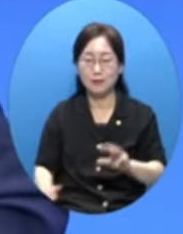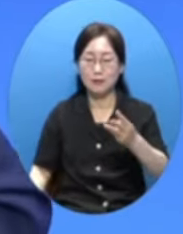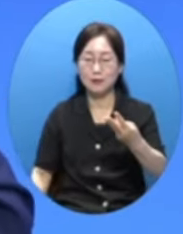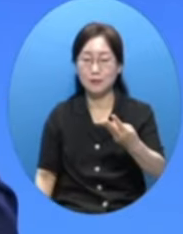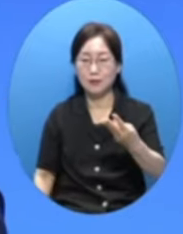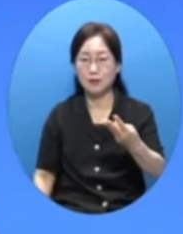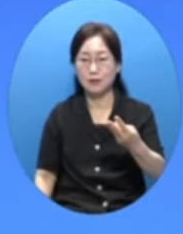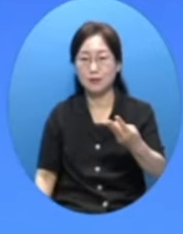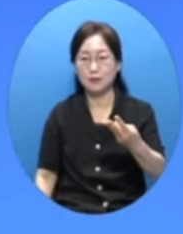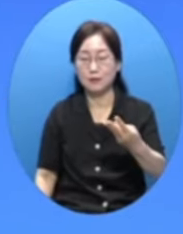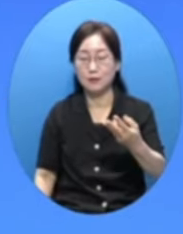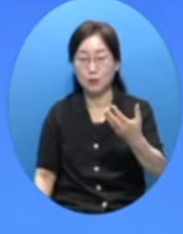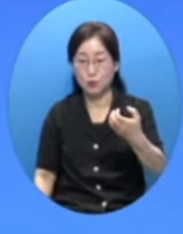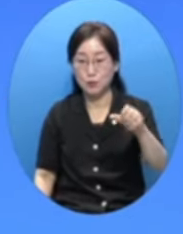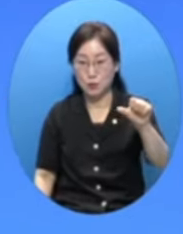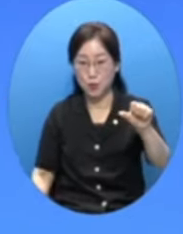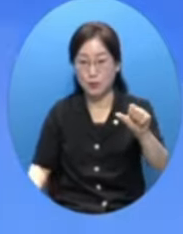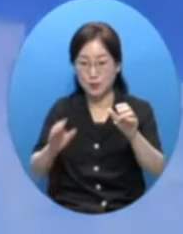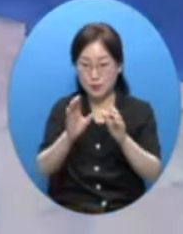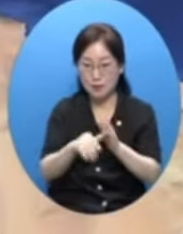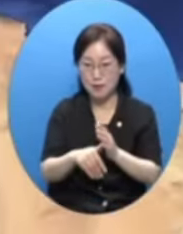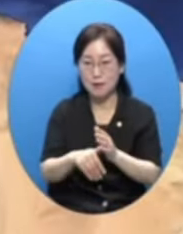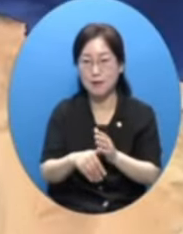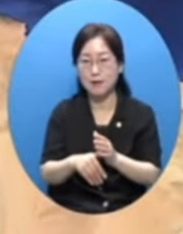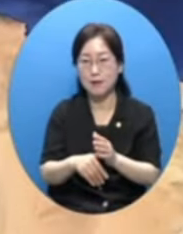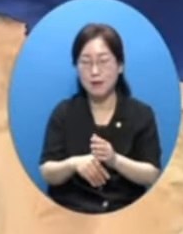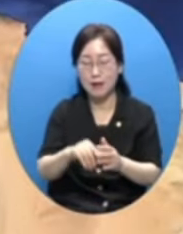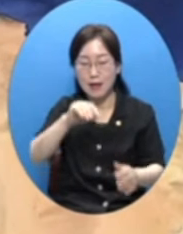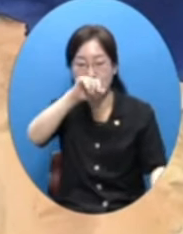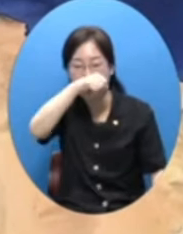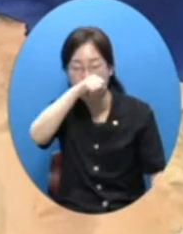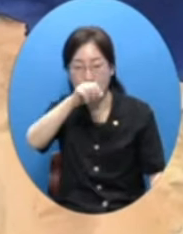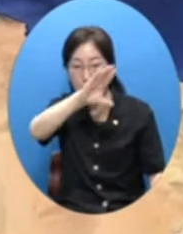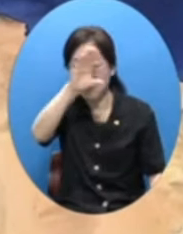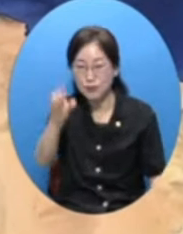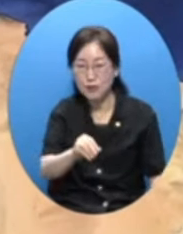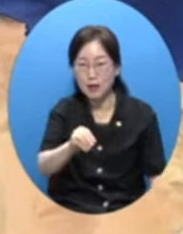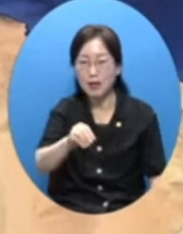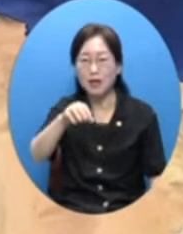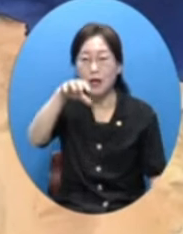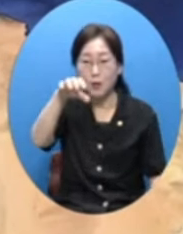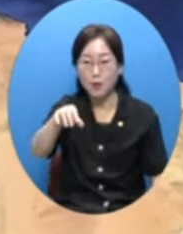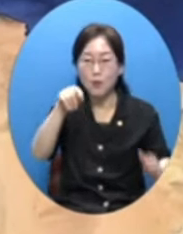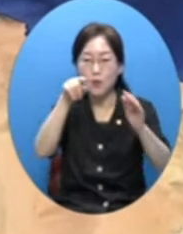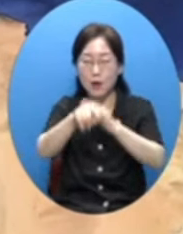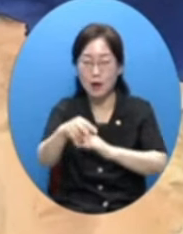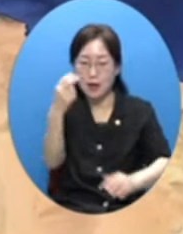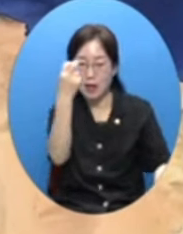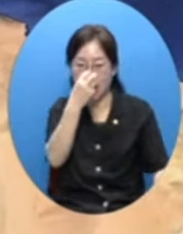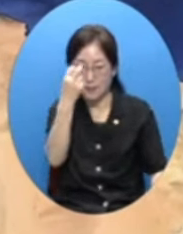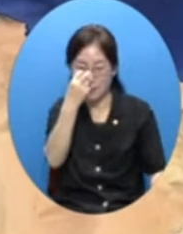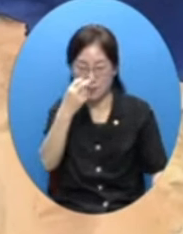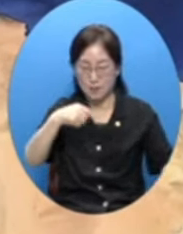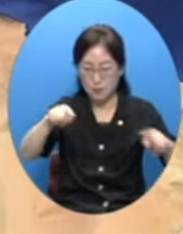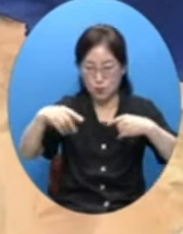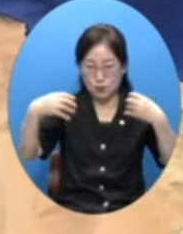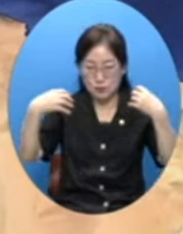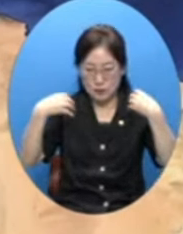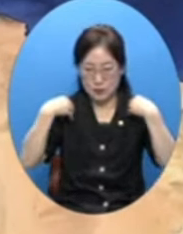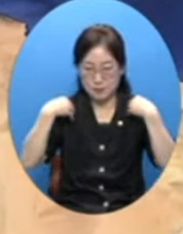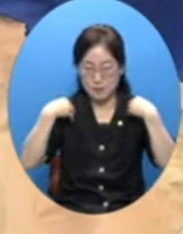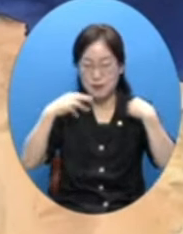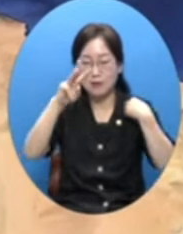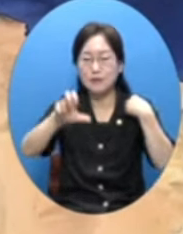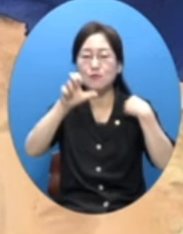395년에 아프리카, 북아프리카 히포, 지금 알제리 안나바라는 그 지역에 가서 감독으로 선출된 후에 35년 동안